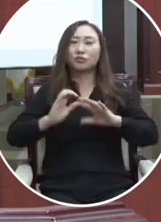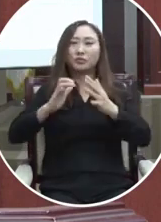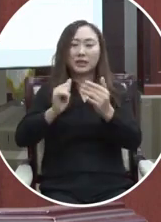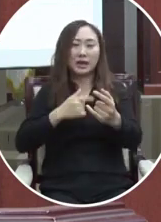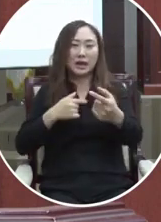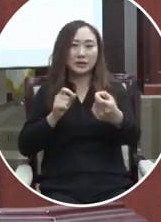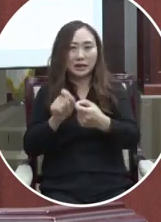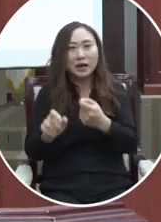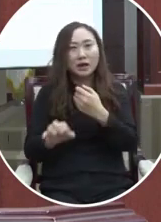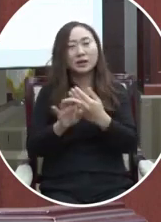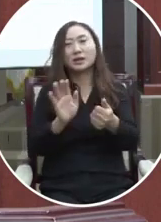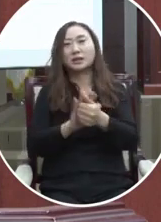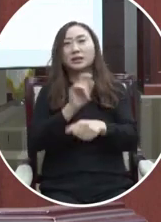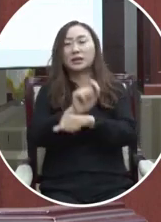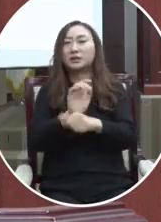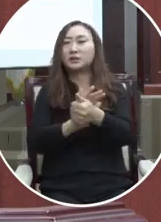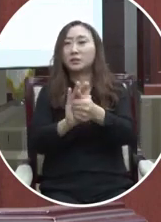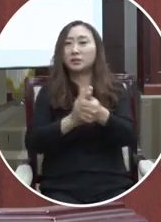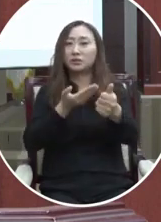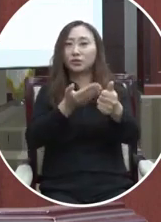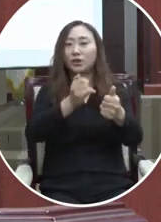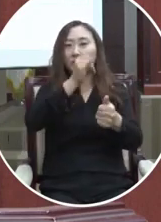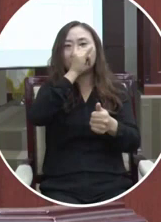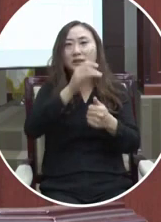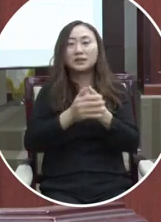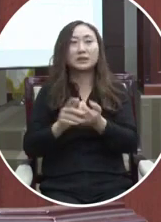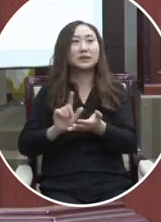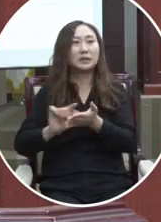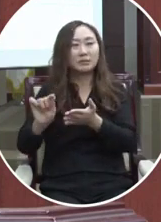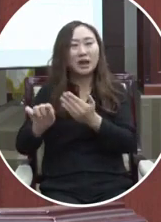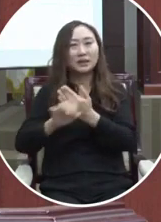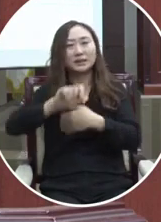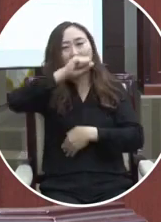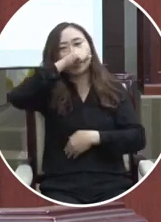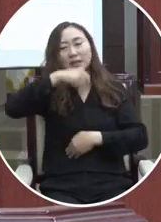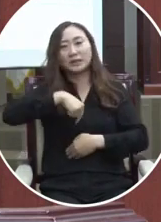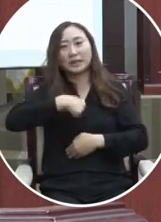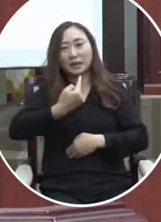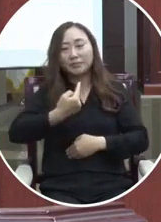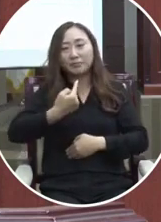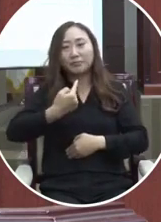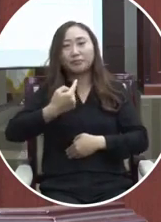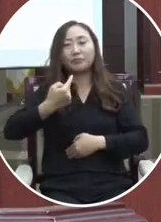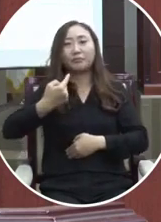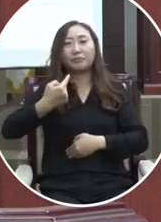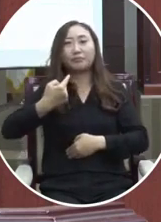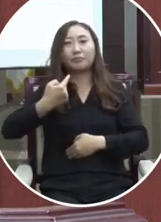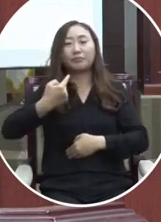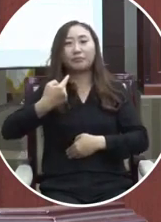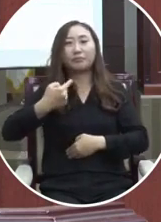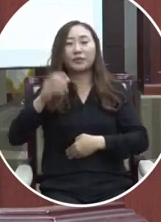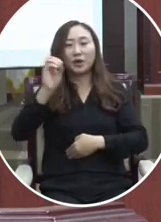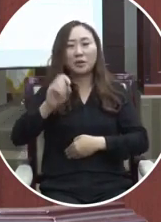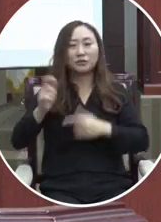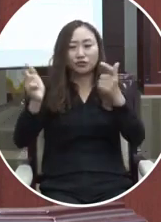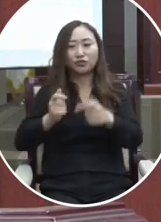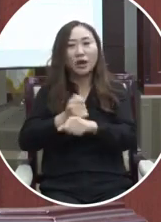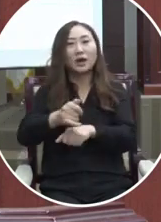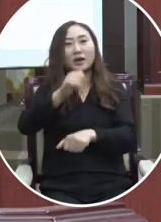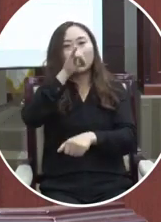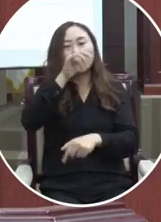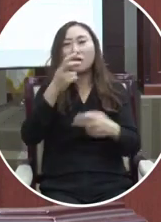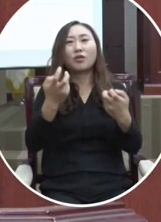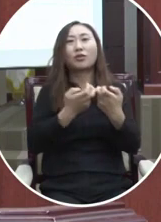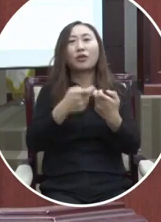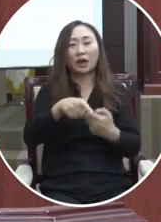국민의 가장 가까이에서 행정 서비스를 제공해야 할 지방 자치 단체의 재정 자율성을 해친 결과가 어떤 민생의